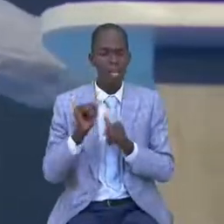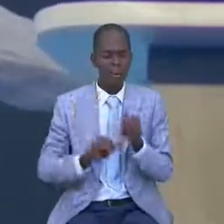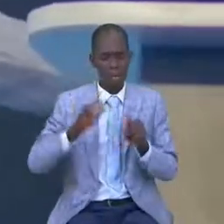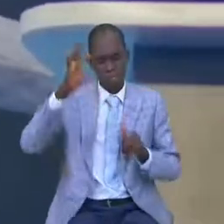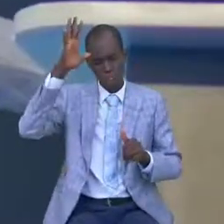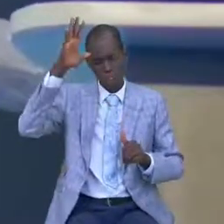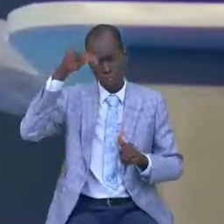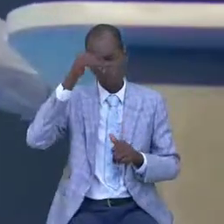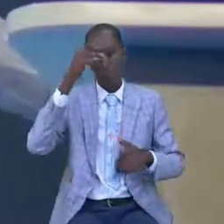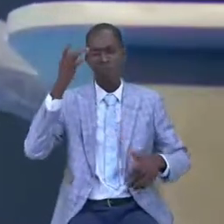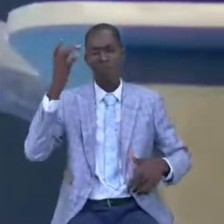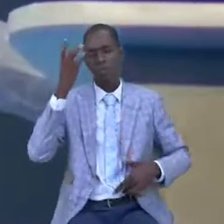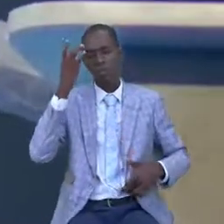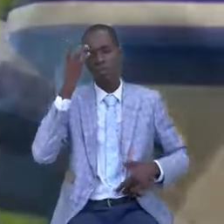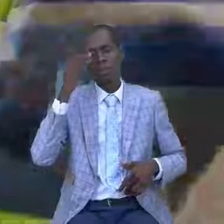Seigneur, je prie